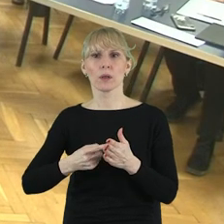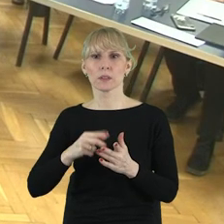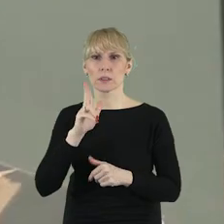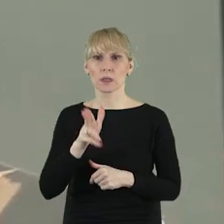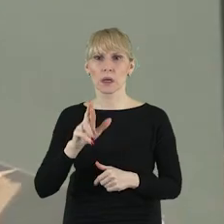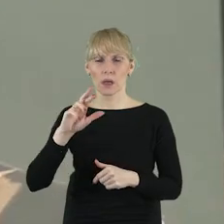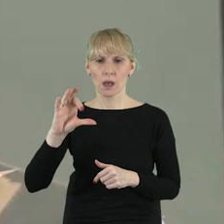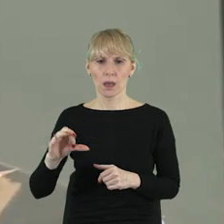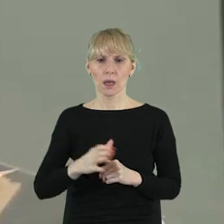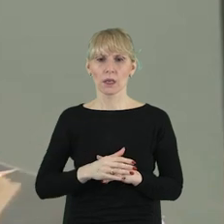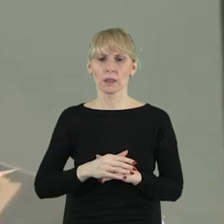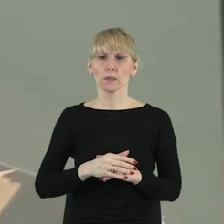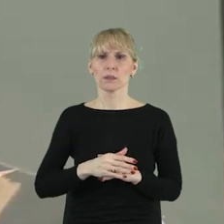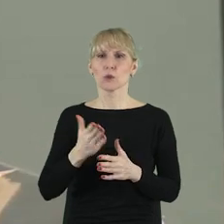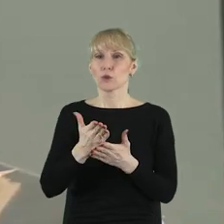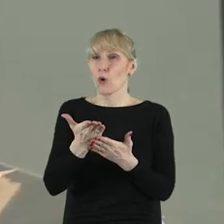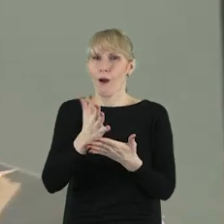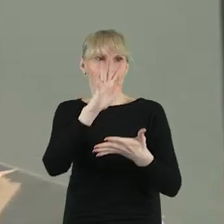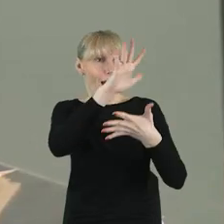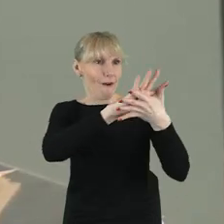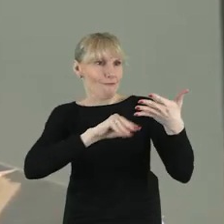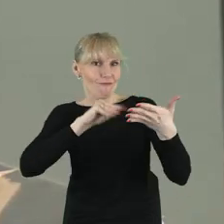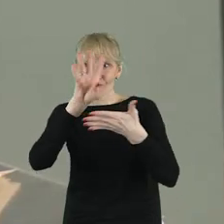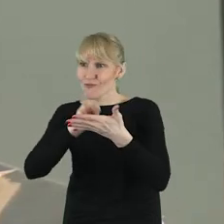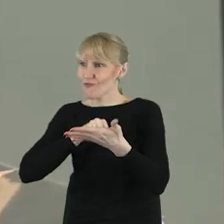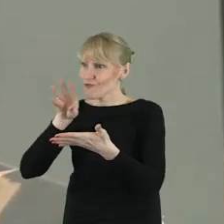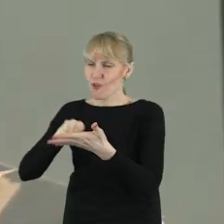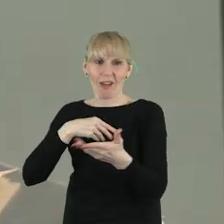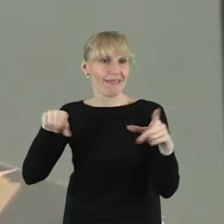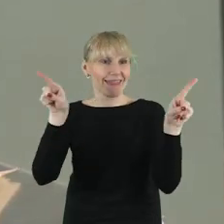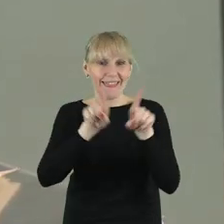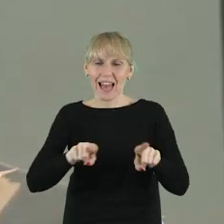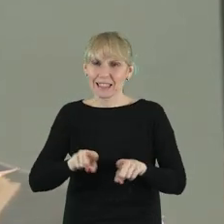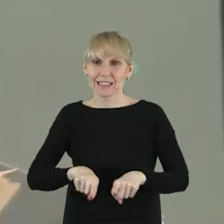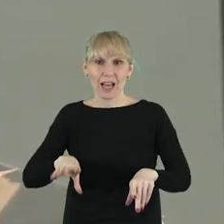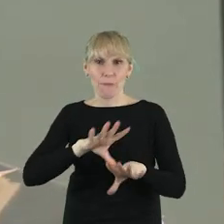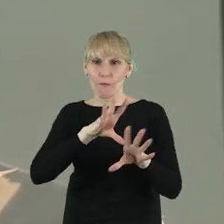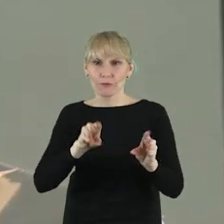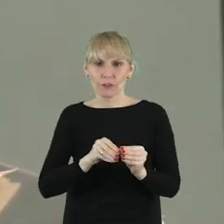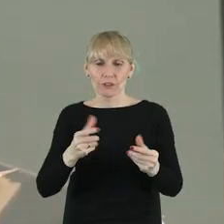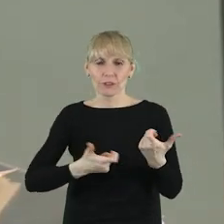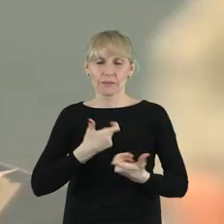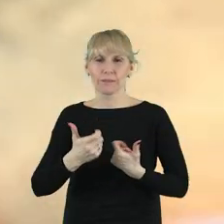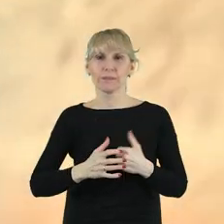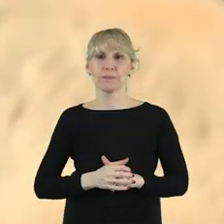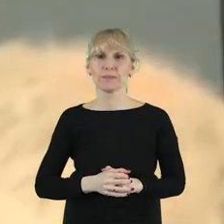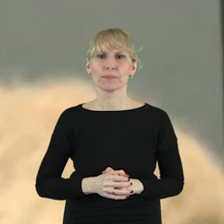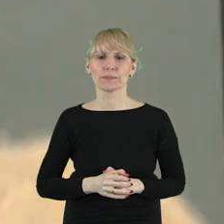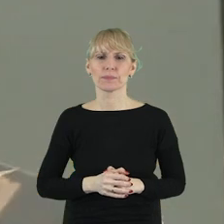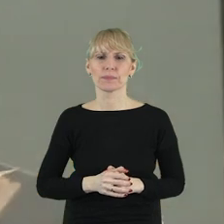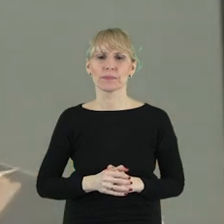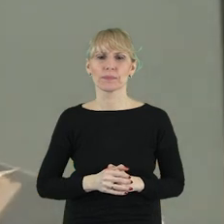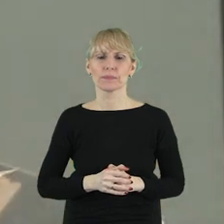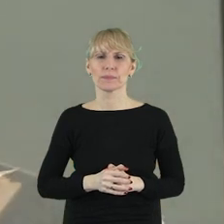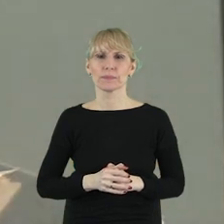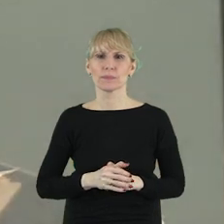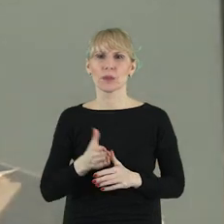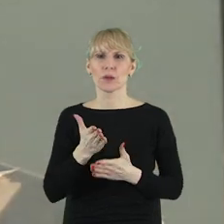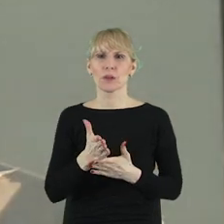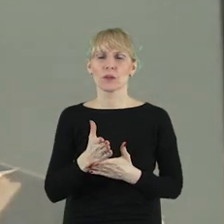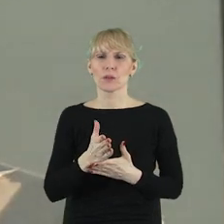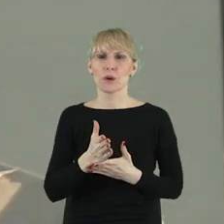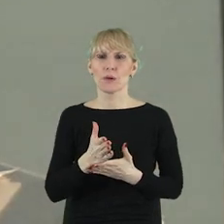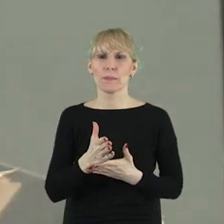rejestrową, stworzoną ewidentnie jako szablon, który został udostępniony zainteresowanym. Nieliczni dokonali w tym szablonie zmian. Niektórzy nawet